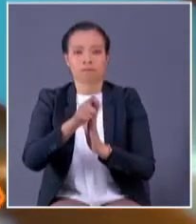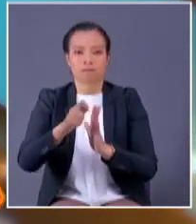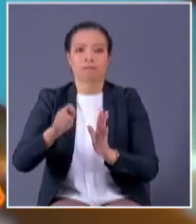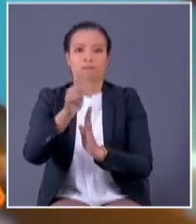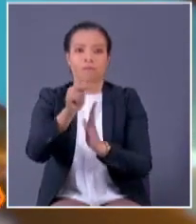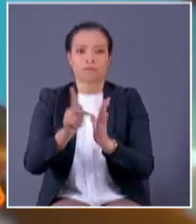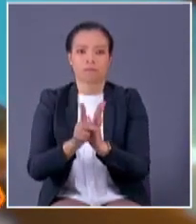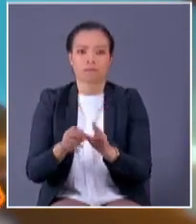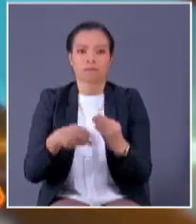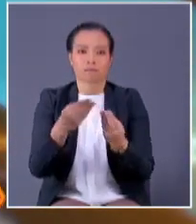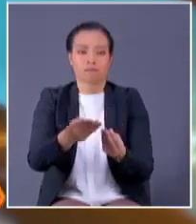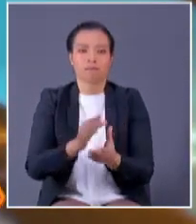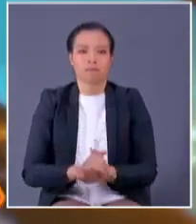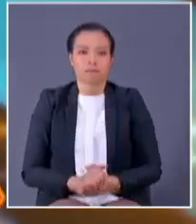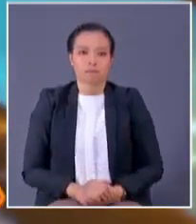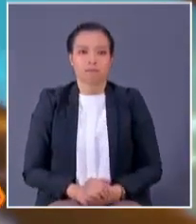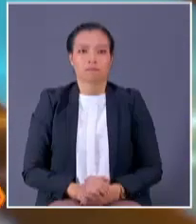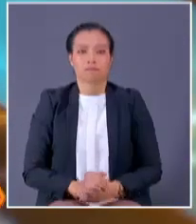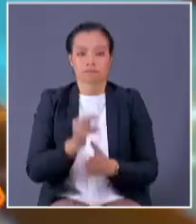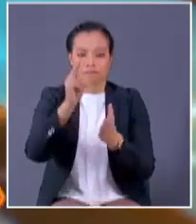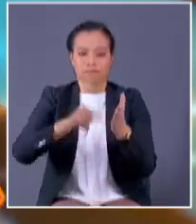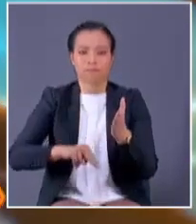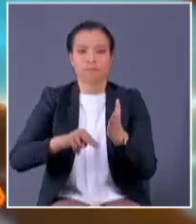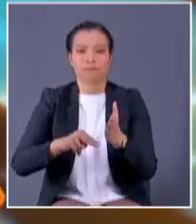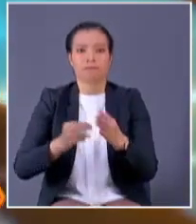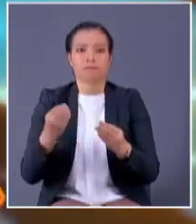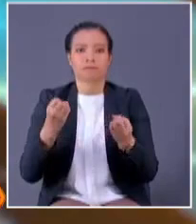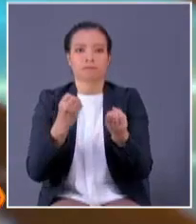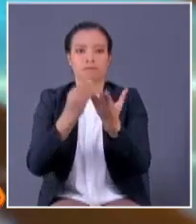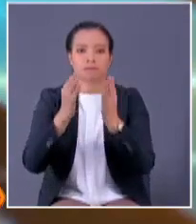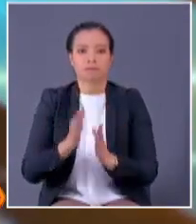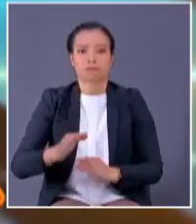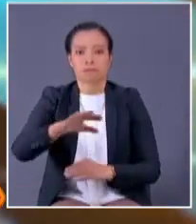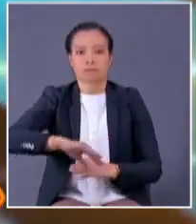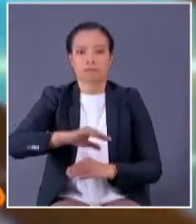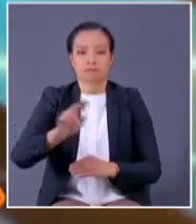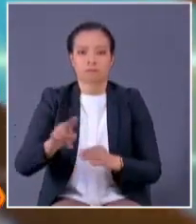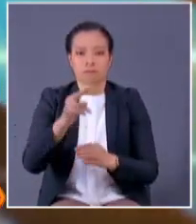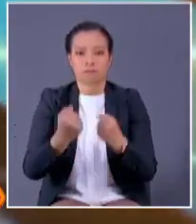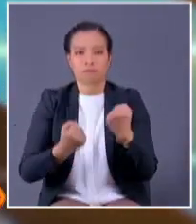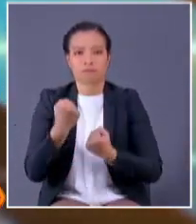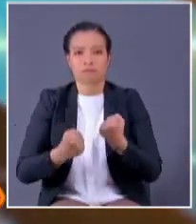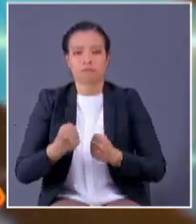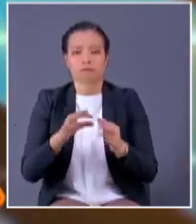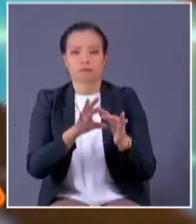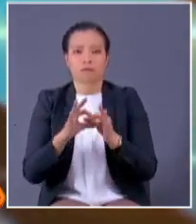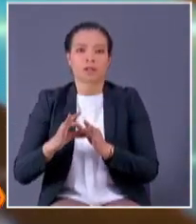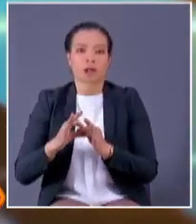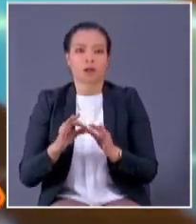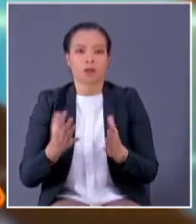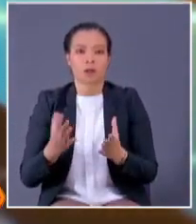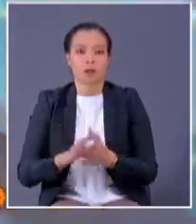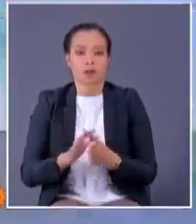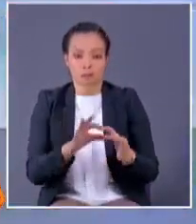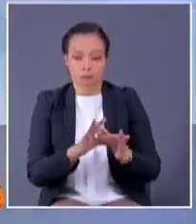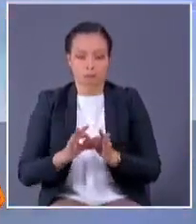ใช่ ครับผมนี่คือส่วนของเรื่องค่าปรับที่มันจะส่งผลกระทบต่อทุกคนที่ใช้รถใช้ถนนซึ่งมองว่าไม่สอดคล้องกับเรื่องของ